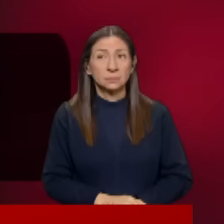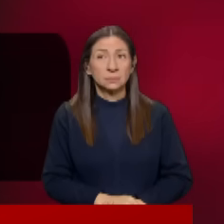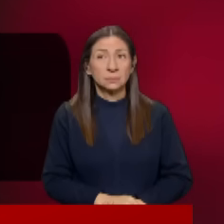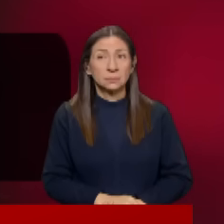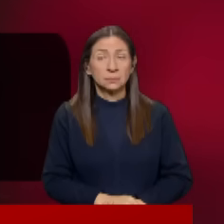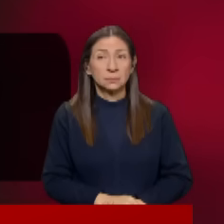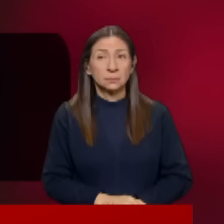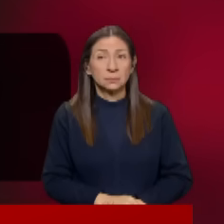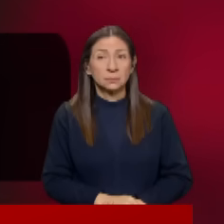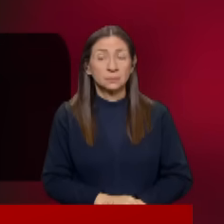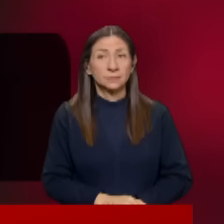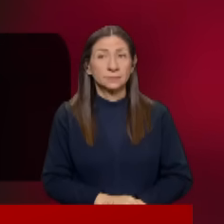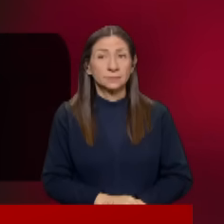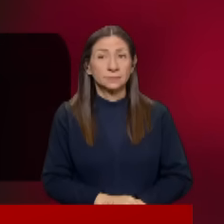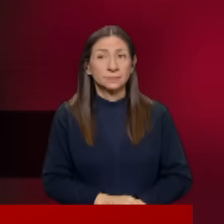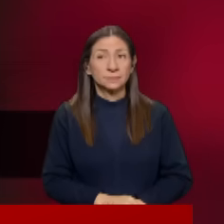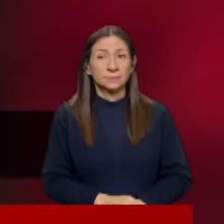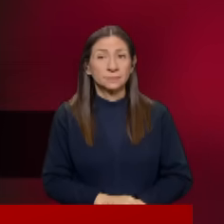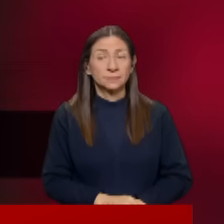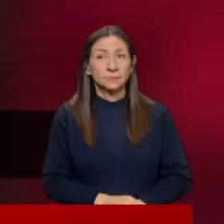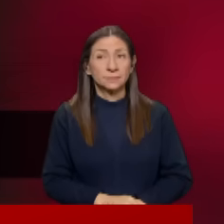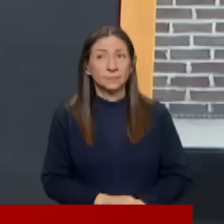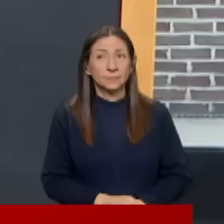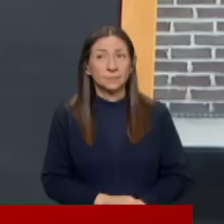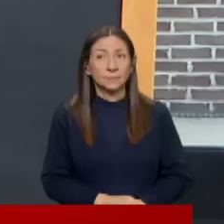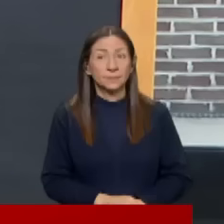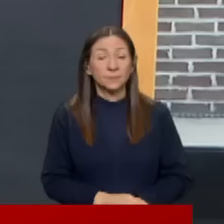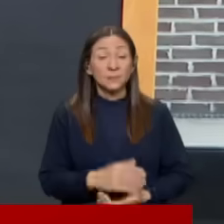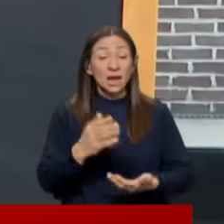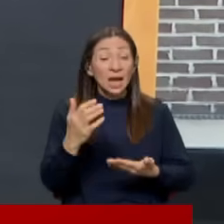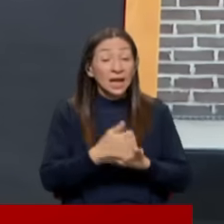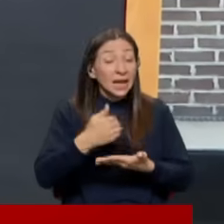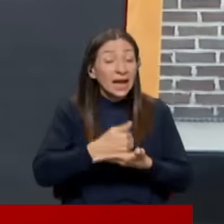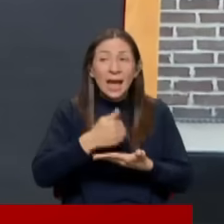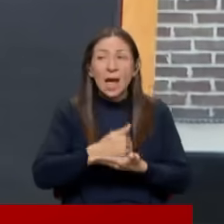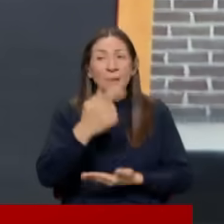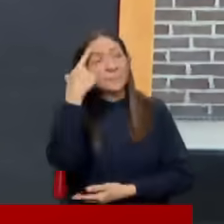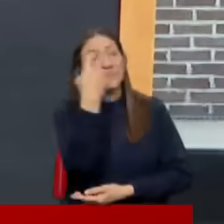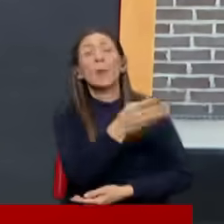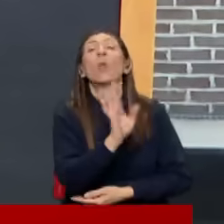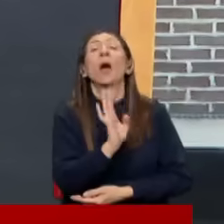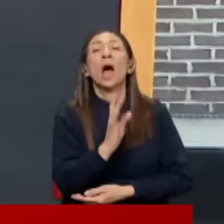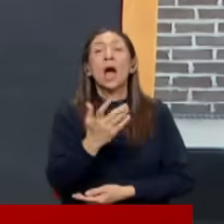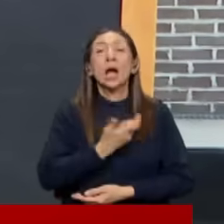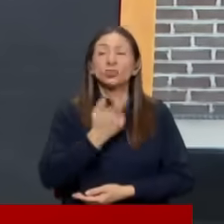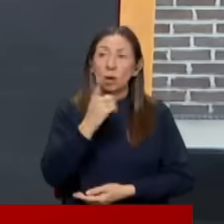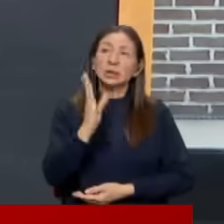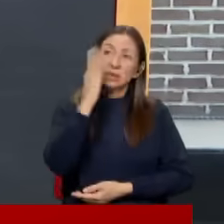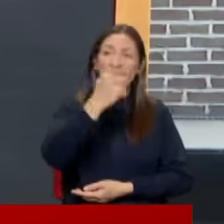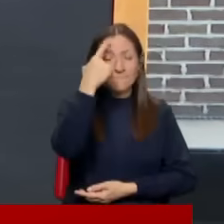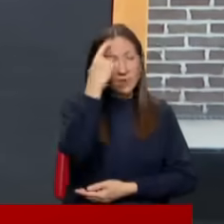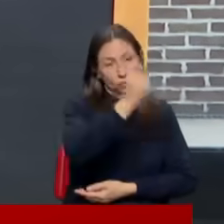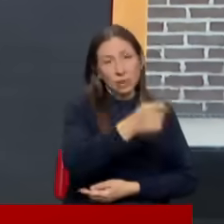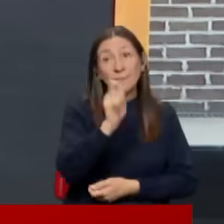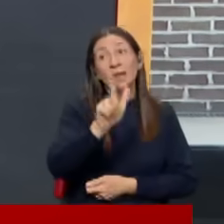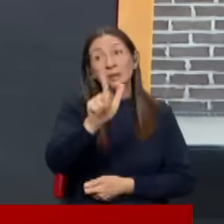Evet. 1 kilo. 1000 gram. 3 tane. Elde ettikleri geliri beyan etmiyorlar. Kanun size diyor ki gideceksiniz,